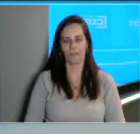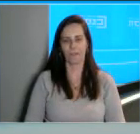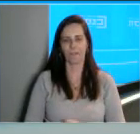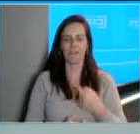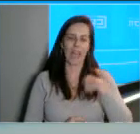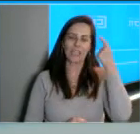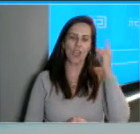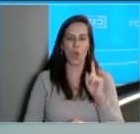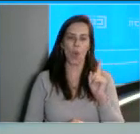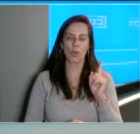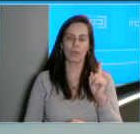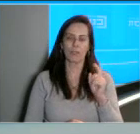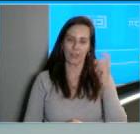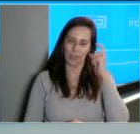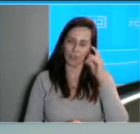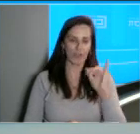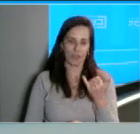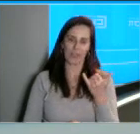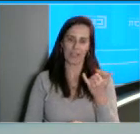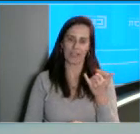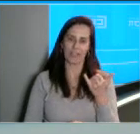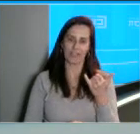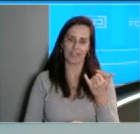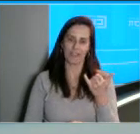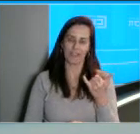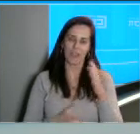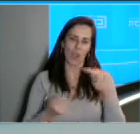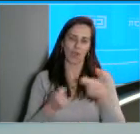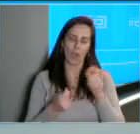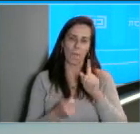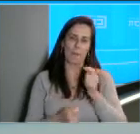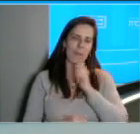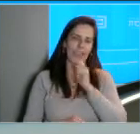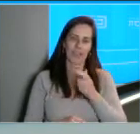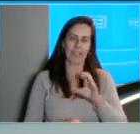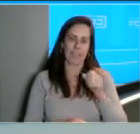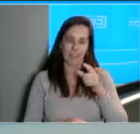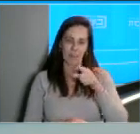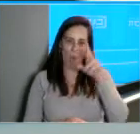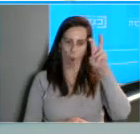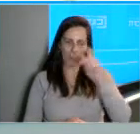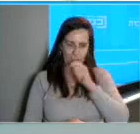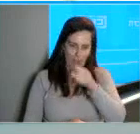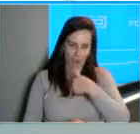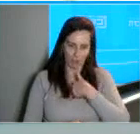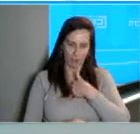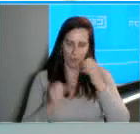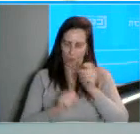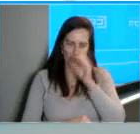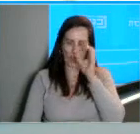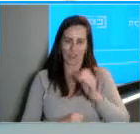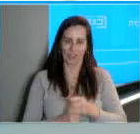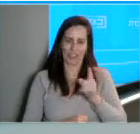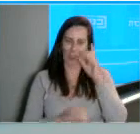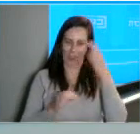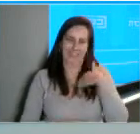אני לא יודע, אני חושב שכן. נורא תלוי מי היה מנחה אותה. אם עודד הגדול היה מנחה אותה, אז בטוח שלא הייתי צופה,